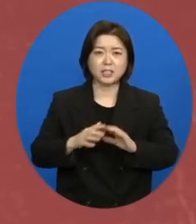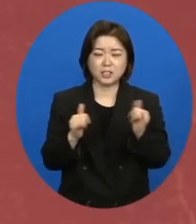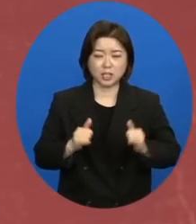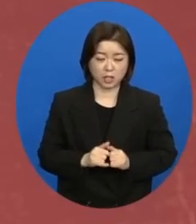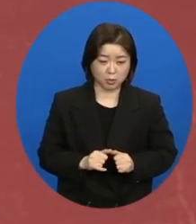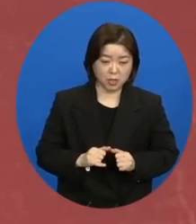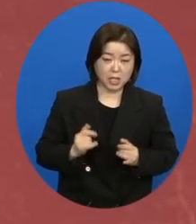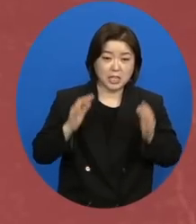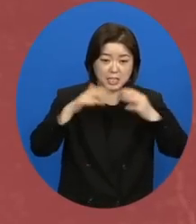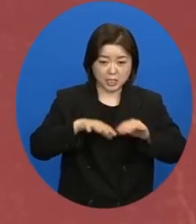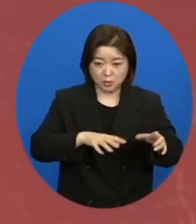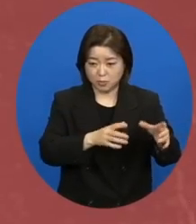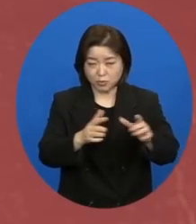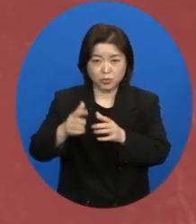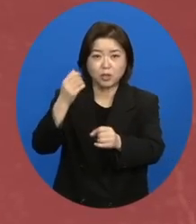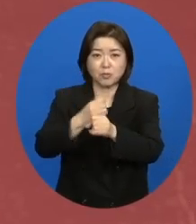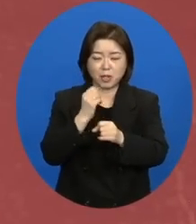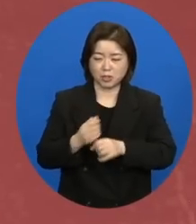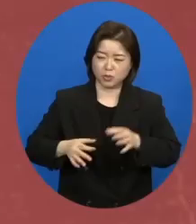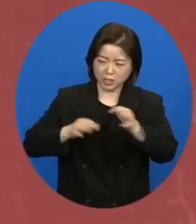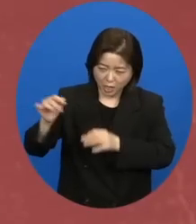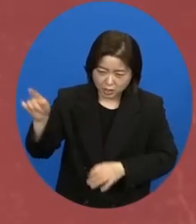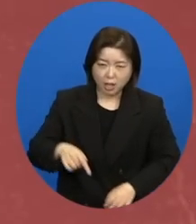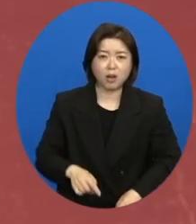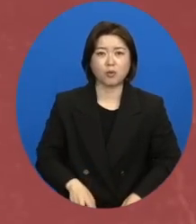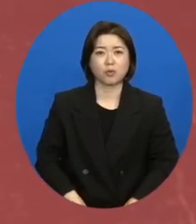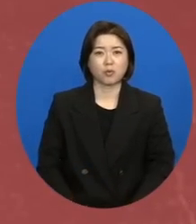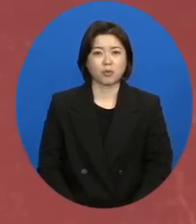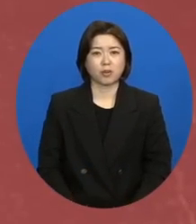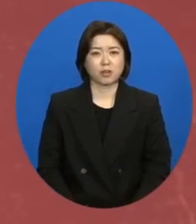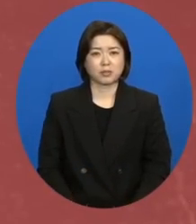와요. 장사하러 오고.